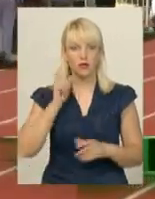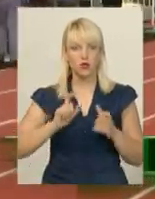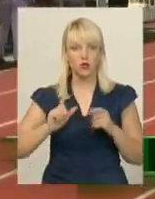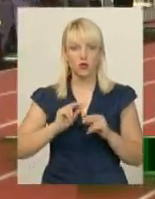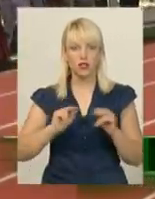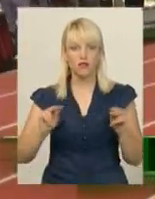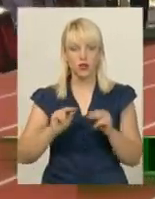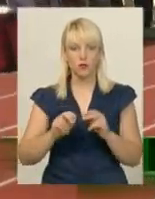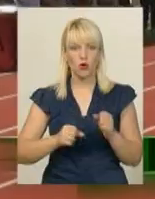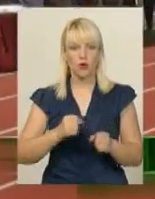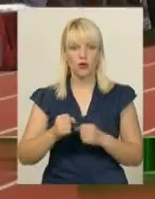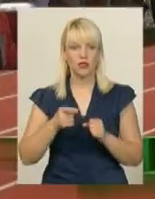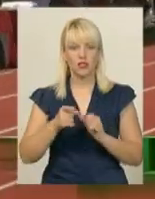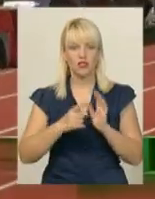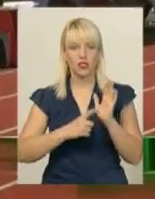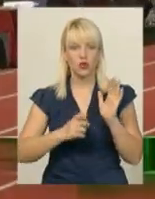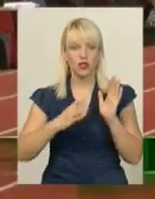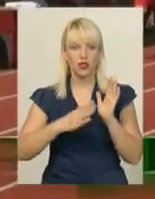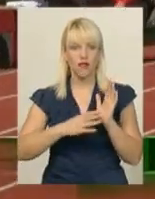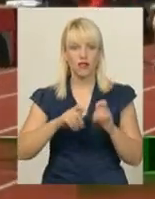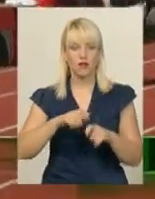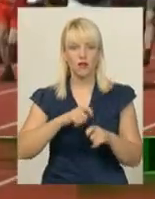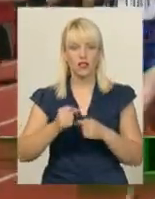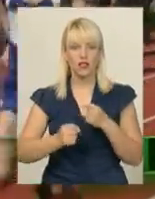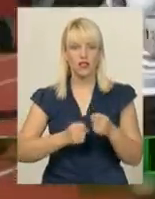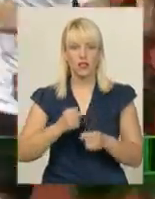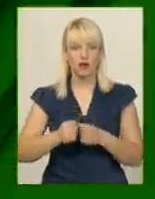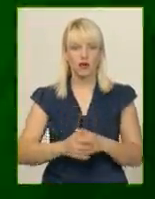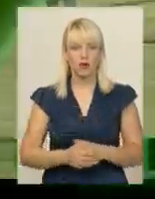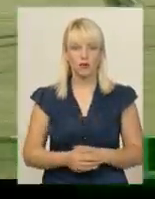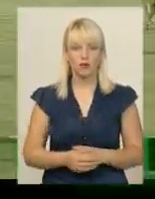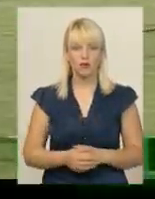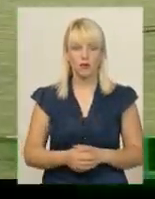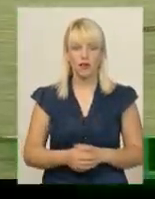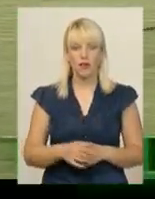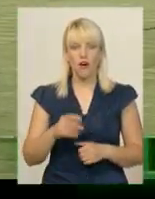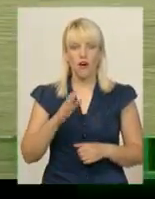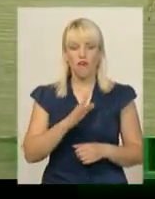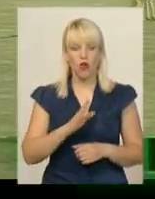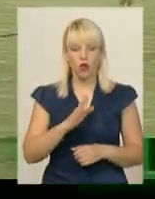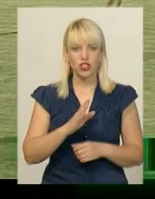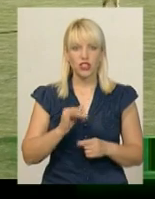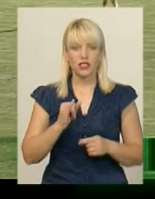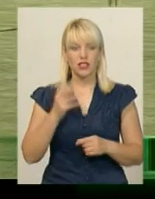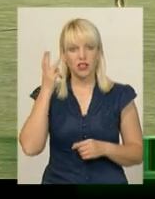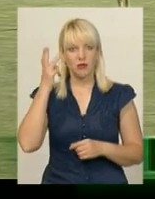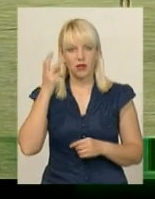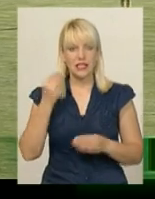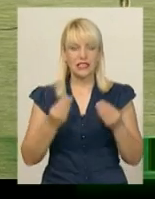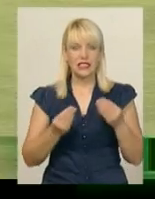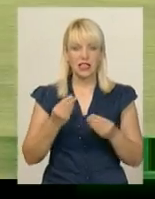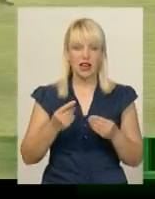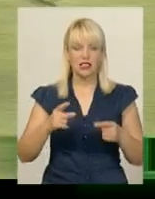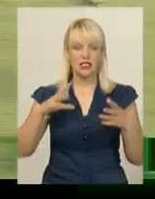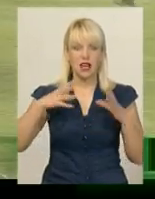студентів і викладачів пробігли 1609 метрів на забігу «Зелена миля». Волочиські агробізнес і Хмельницьке Поділля в суботу зіграють